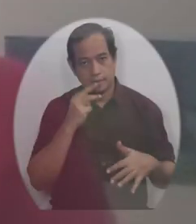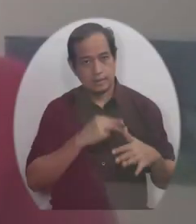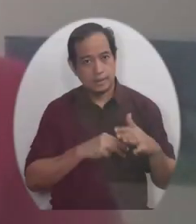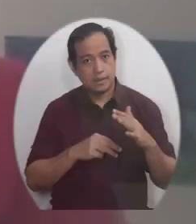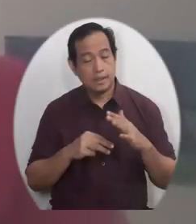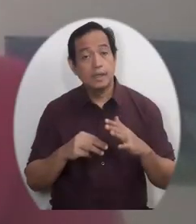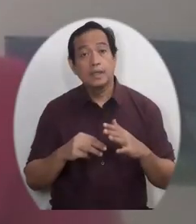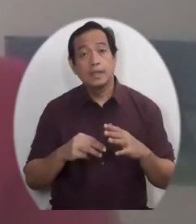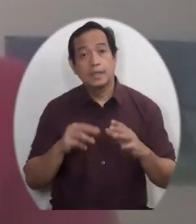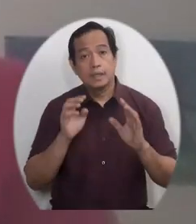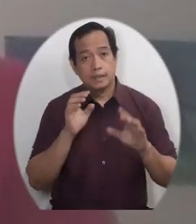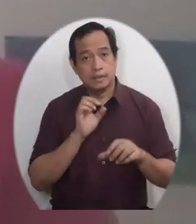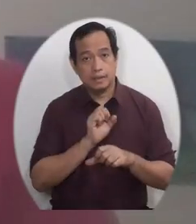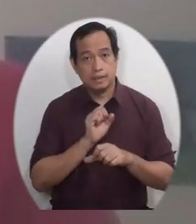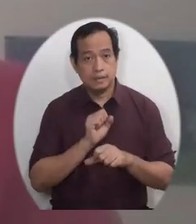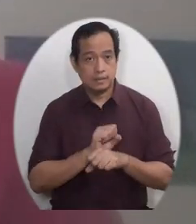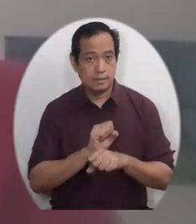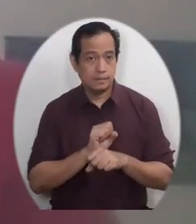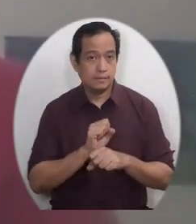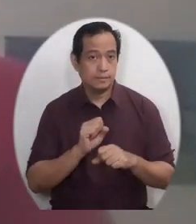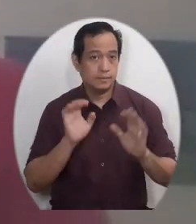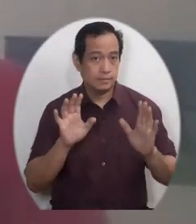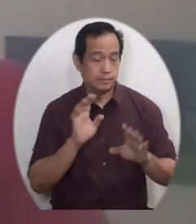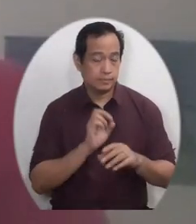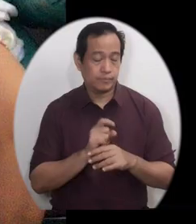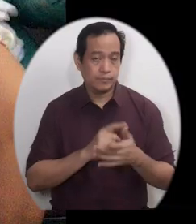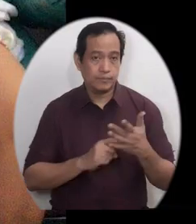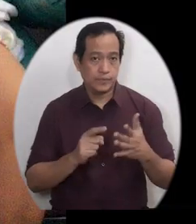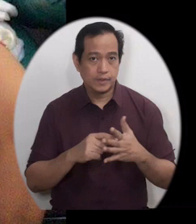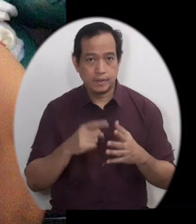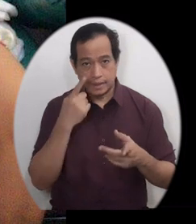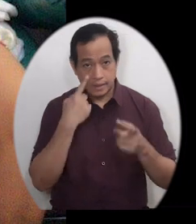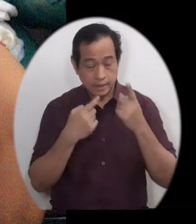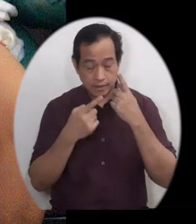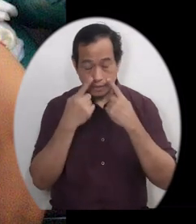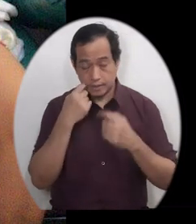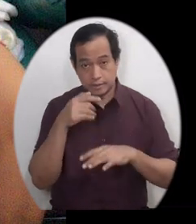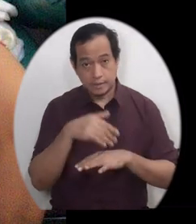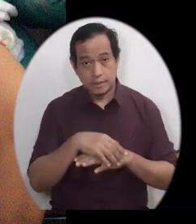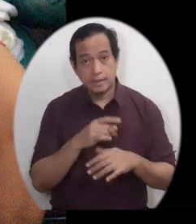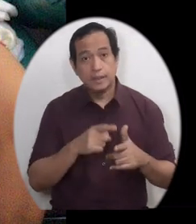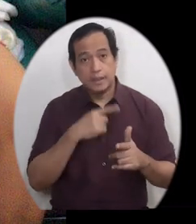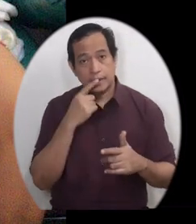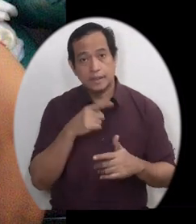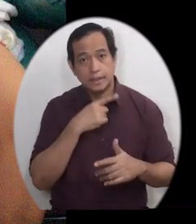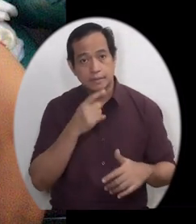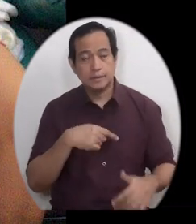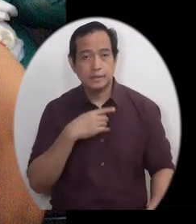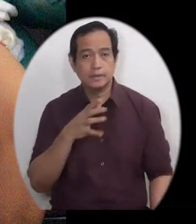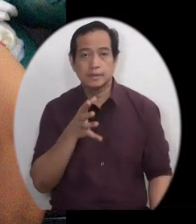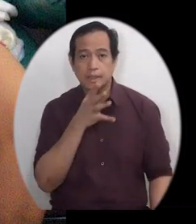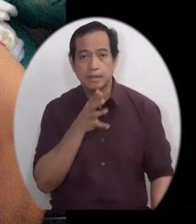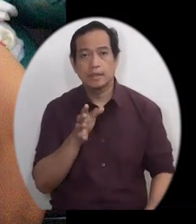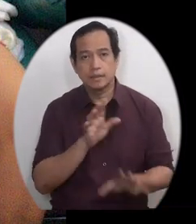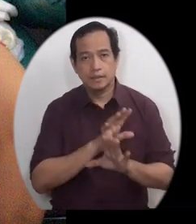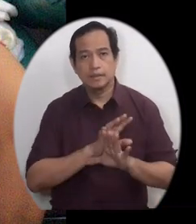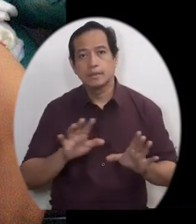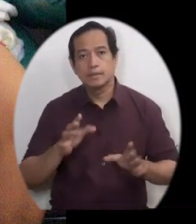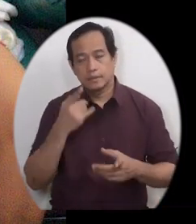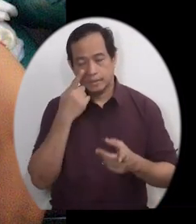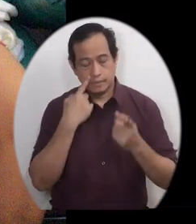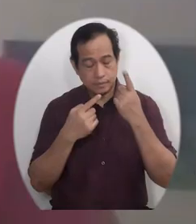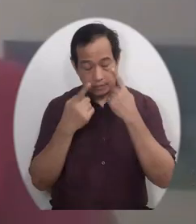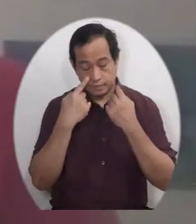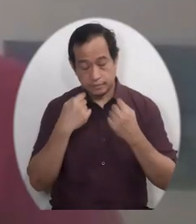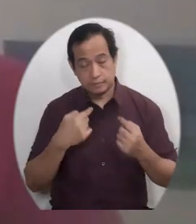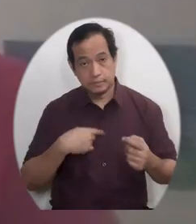Iyak ako gabi-gabi, sabi ko, akala ko nga hindi natitigil. Pero siya yung nagpalakas ng loob sa akin na, Mami, huwag ka nang iiyak, lalaban ako, kaya